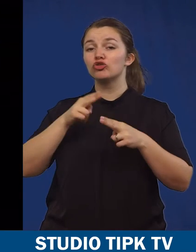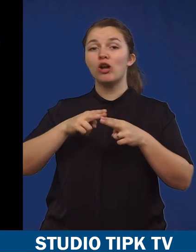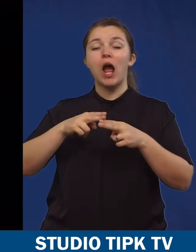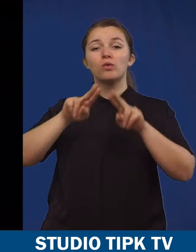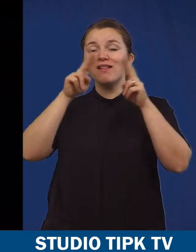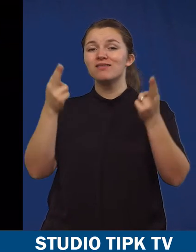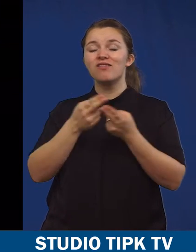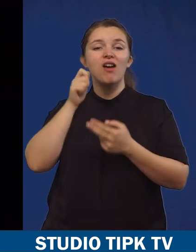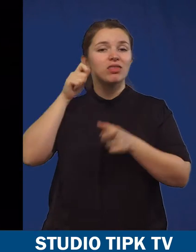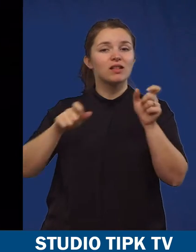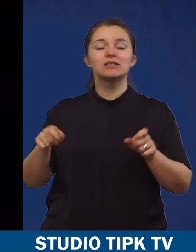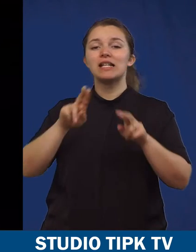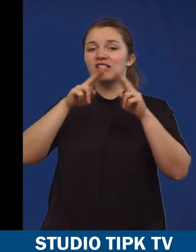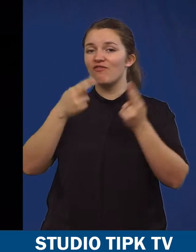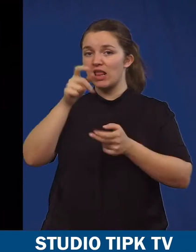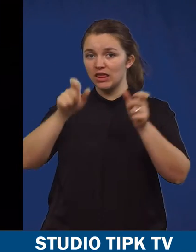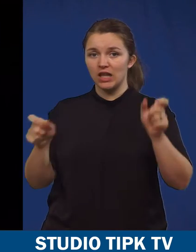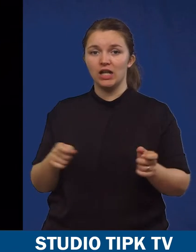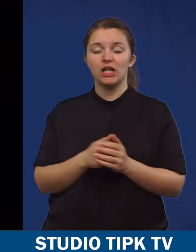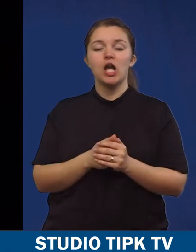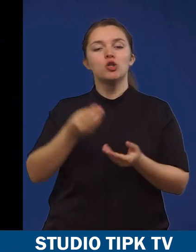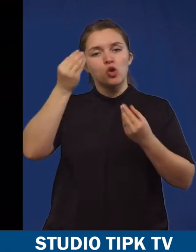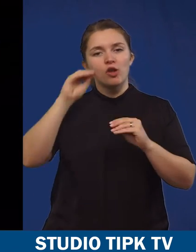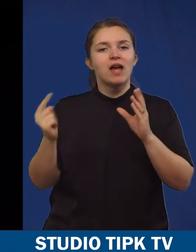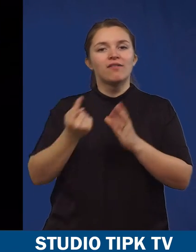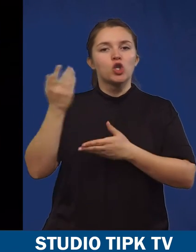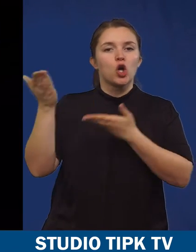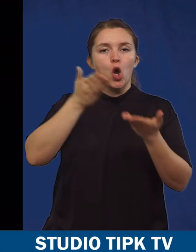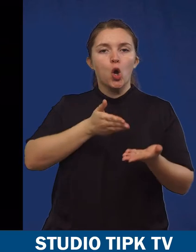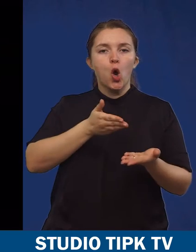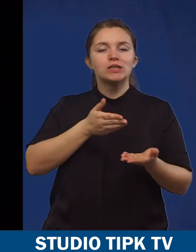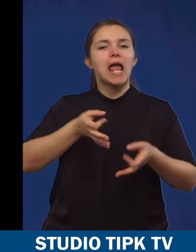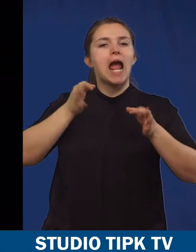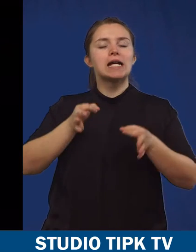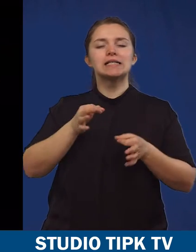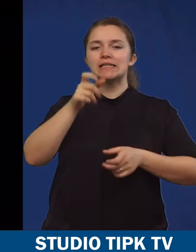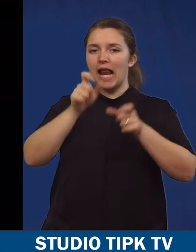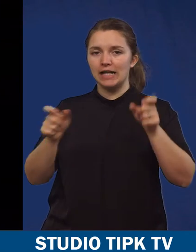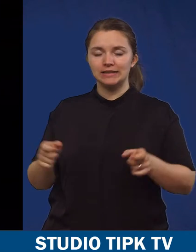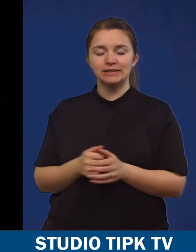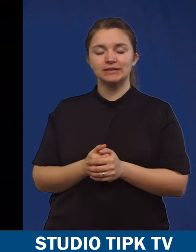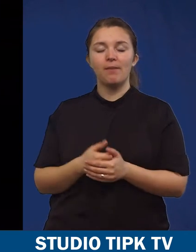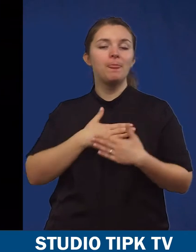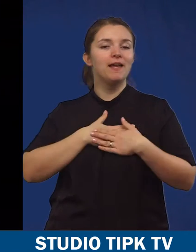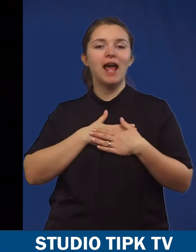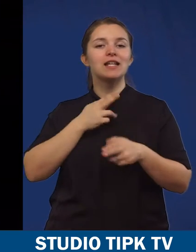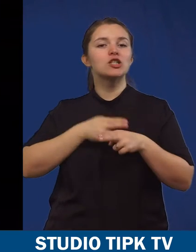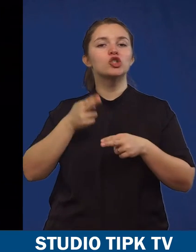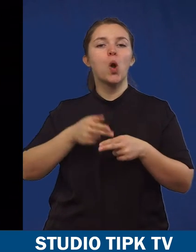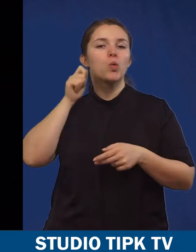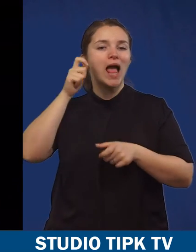državni svetniki, spoštovani visoki gostje, ekscelence, dragi državljanke in